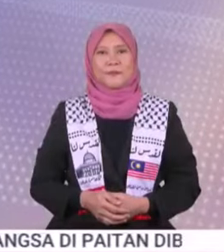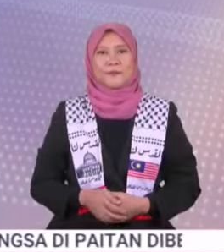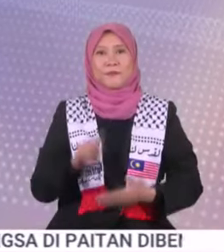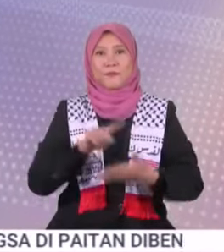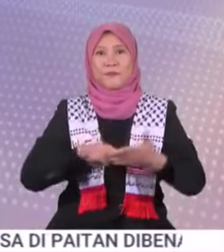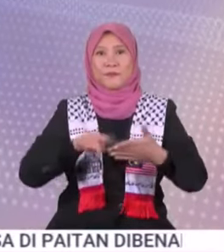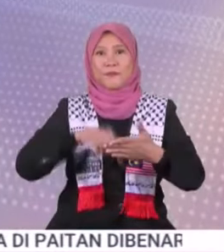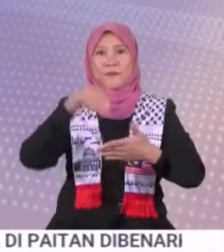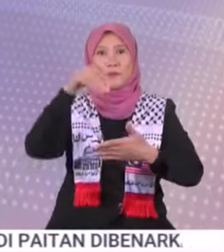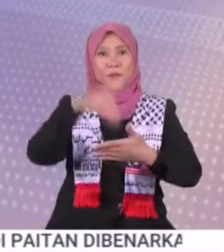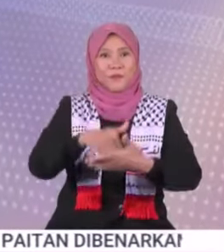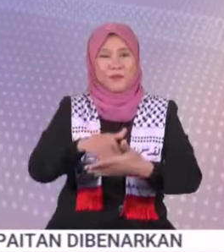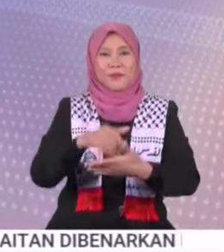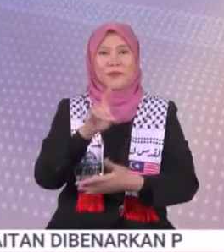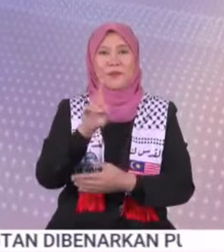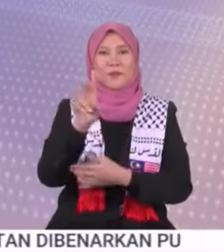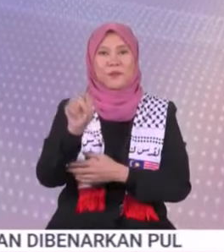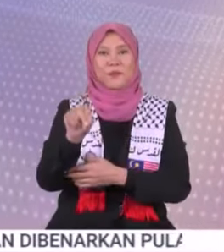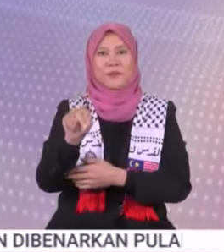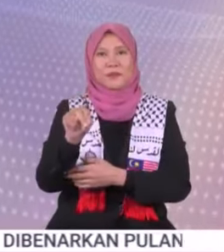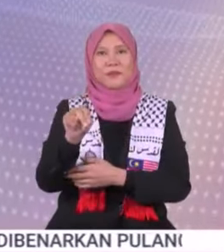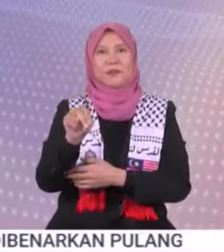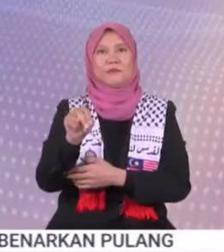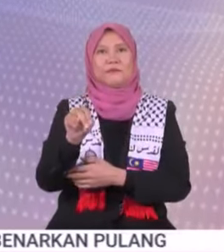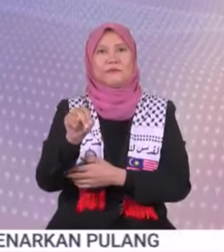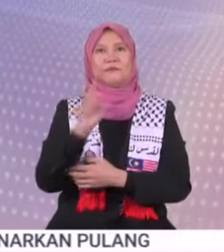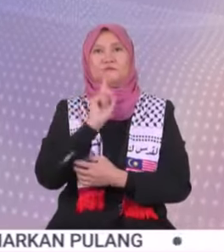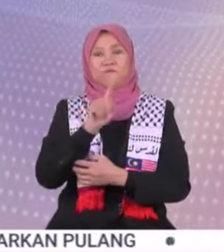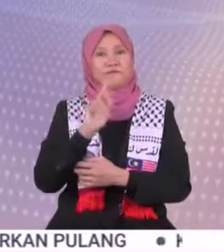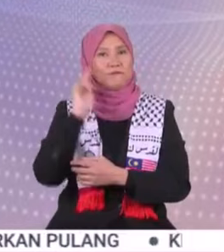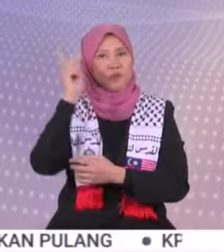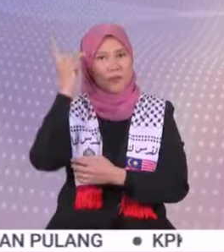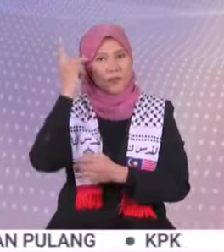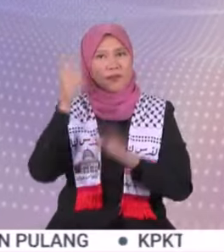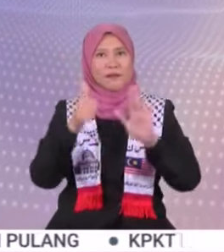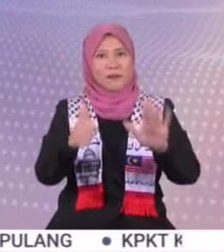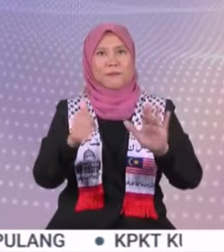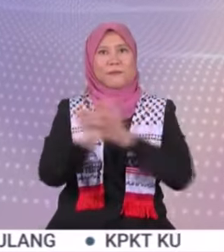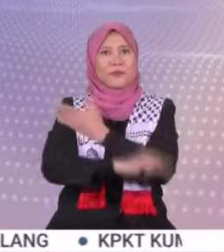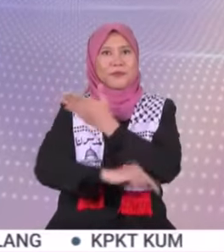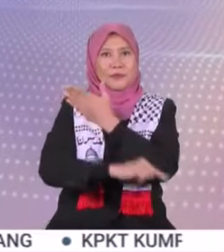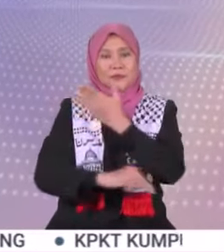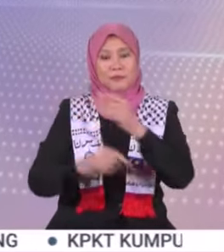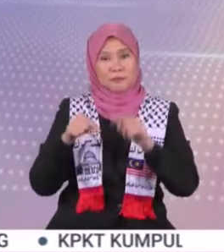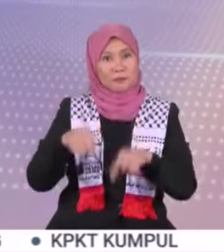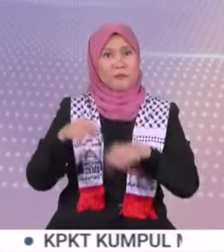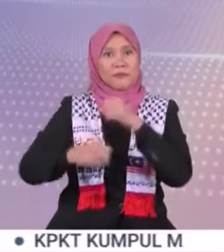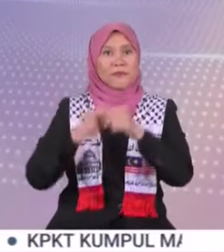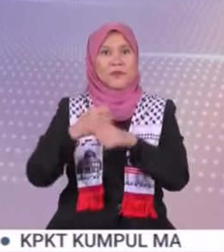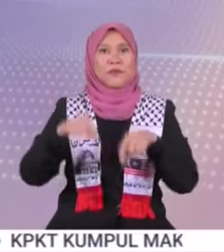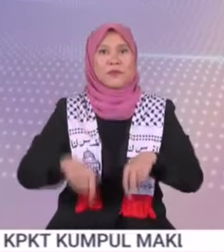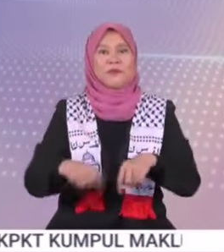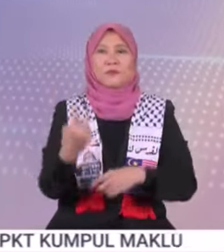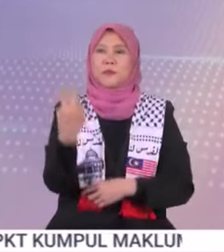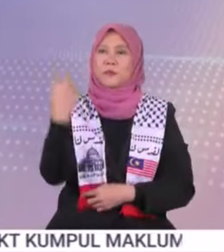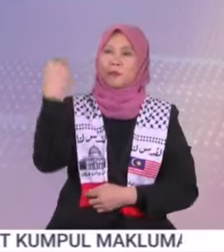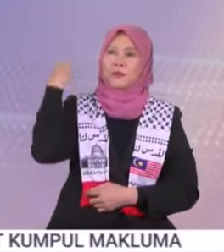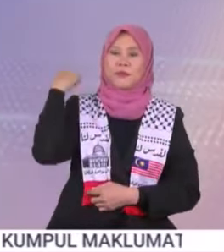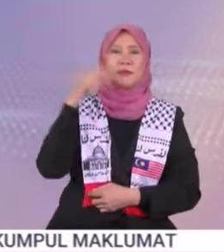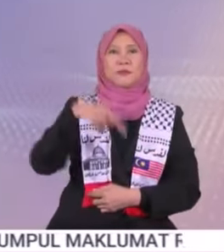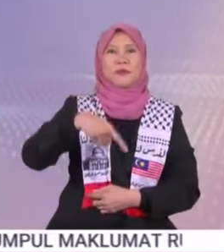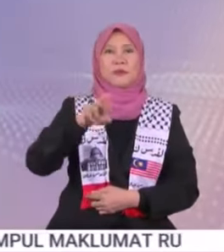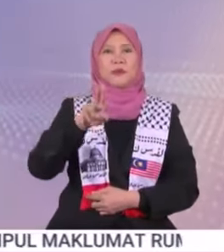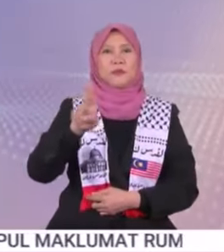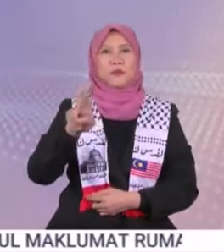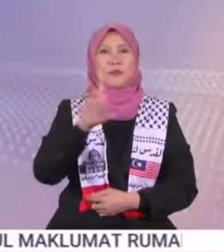Pilihan raya umum Dewan Undangan Negeri DUN antara yang menjadi tumpuan politik di 6 buah negeri pada tahun ini. Kita ikuti imbasan